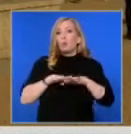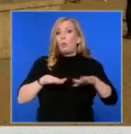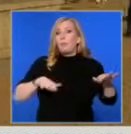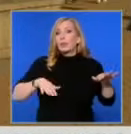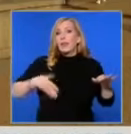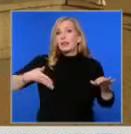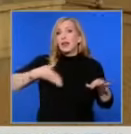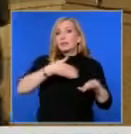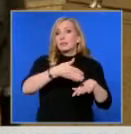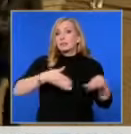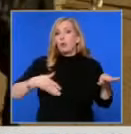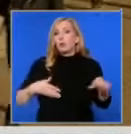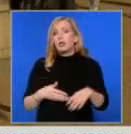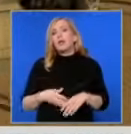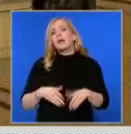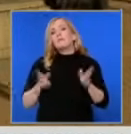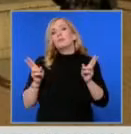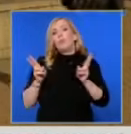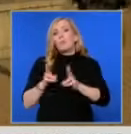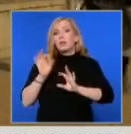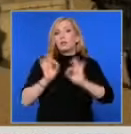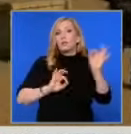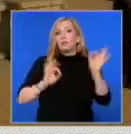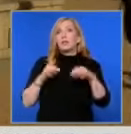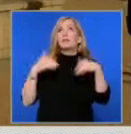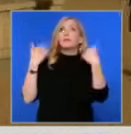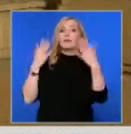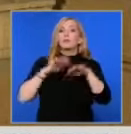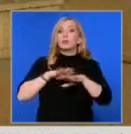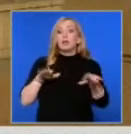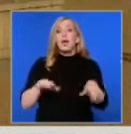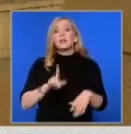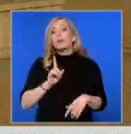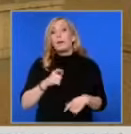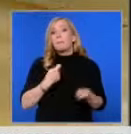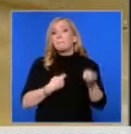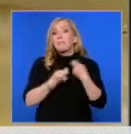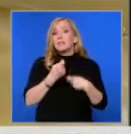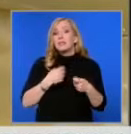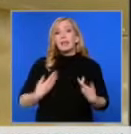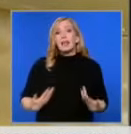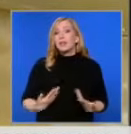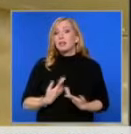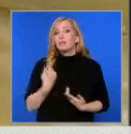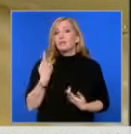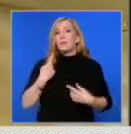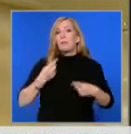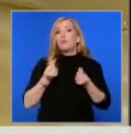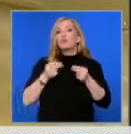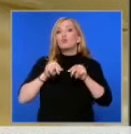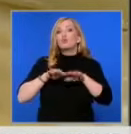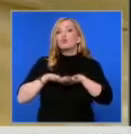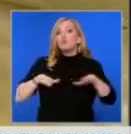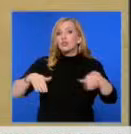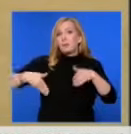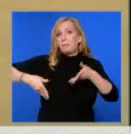7-8% са по море и въздух. Така че бизнес се интересува главно от превозите по суша. Междувременно от австрийската компания